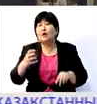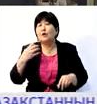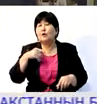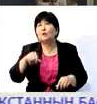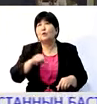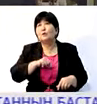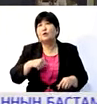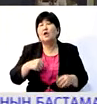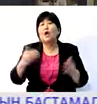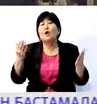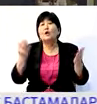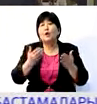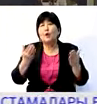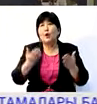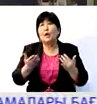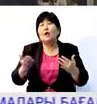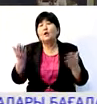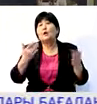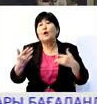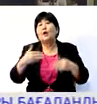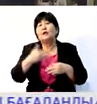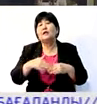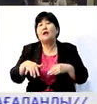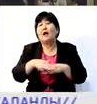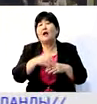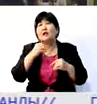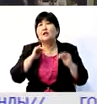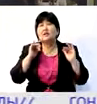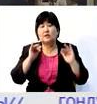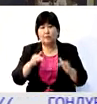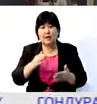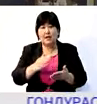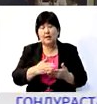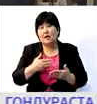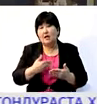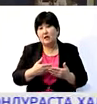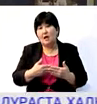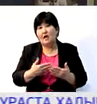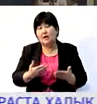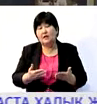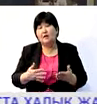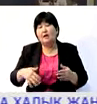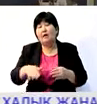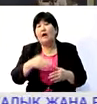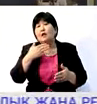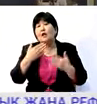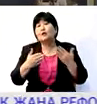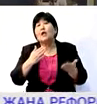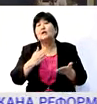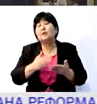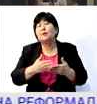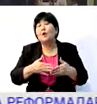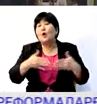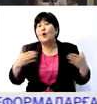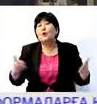өзі киноға, кинотеатрларға халық жақсы барады. Яғни халықтың сұранысы бар, яғни